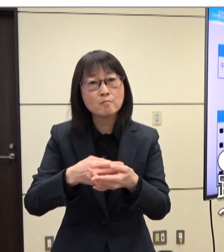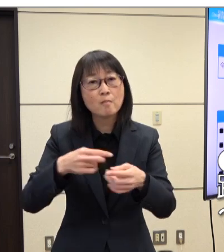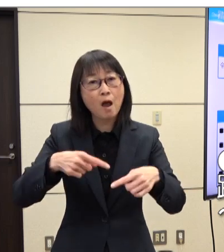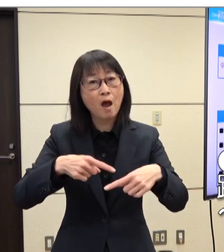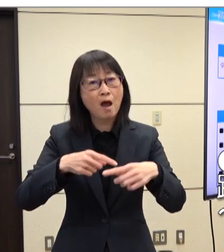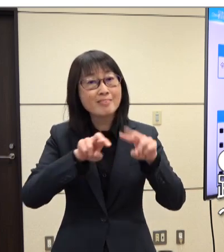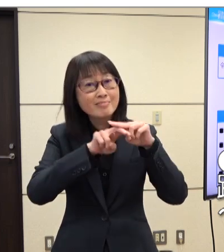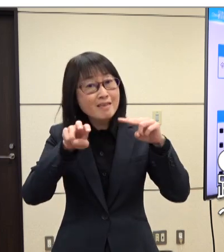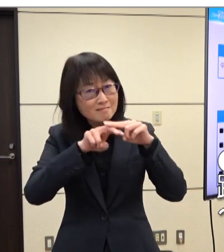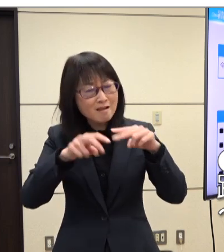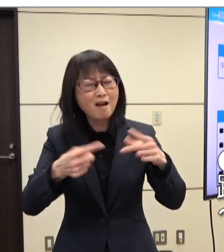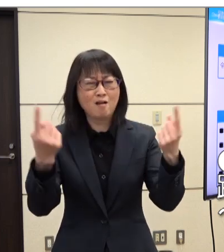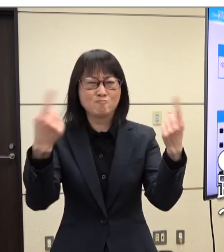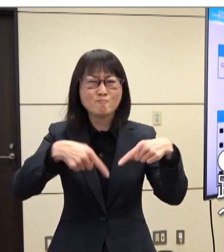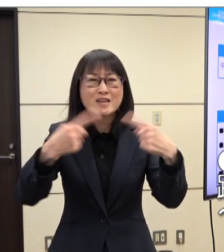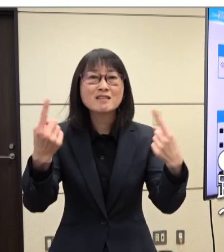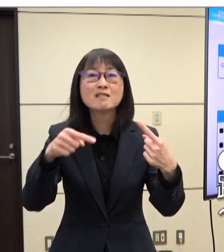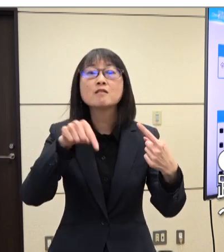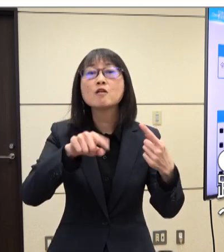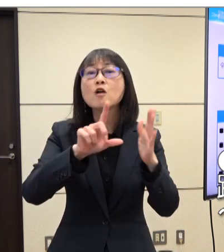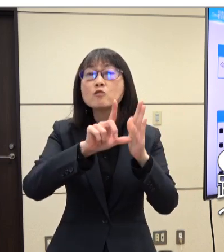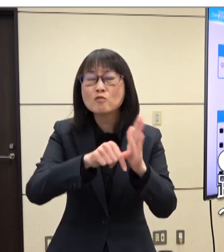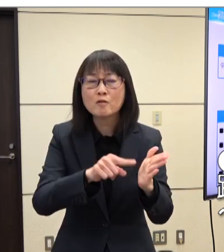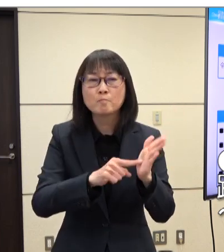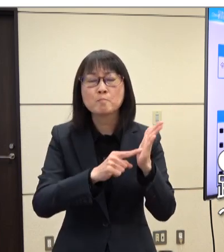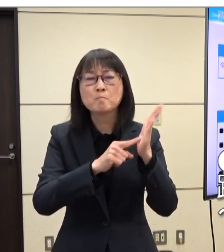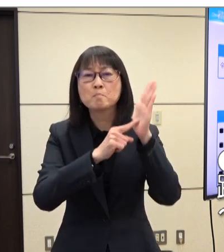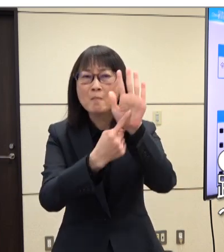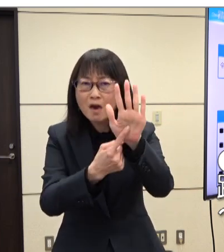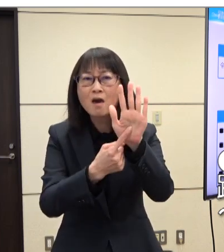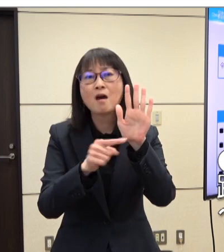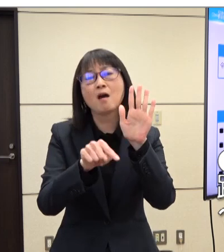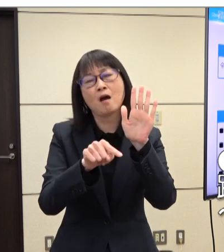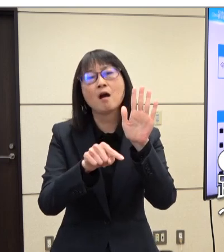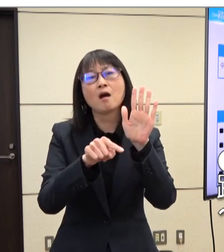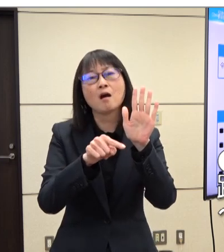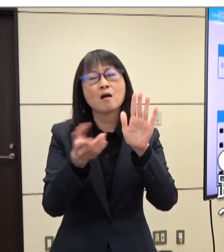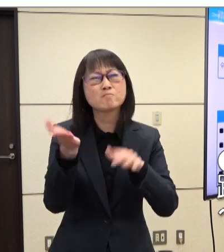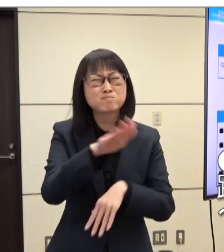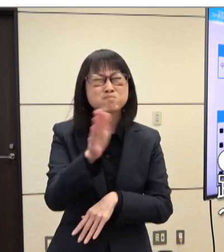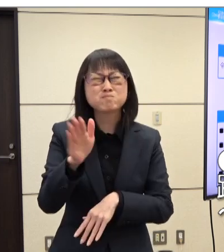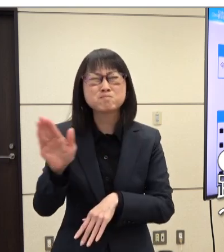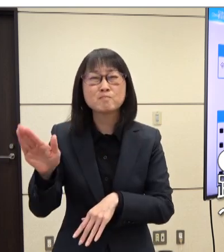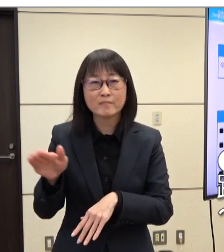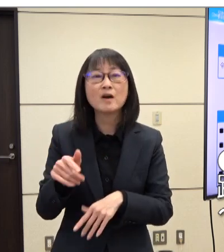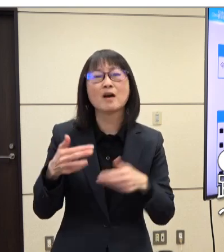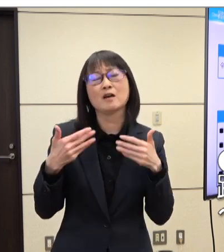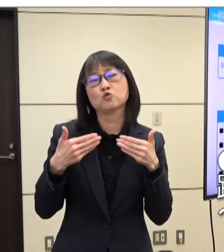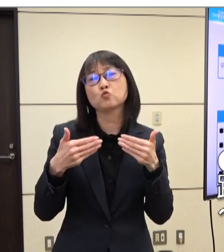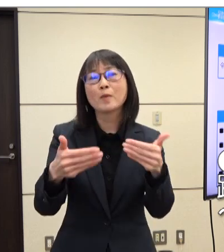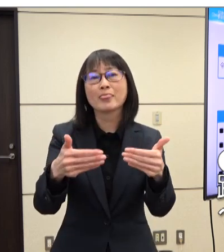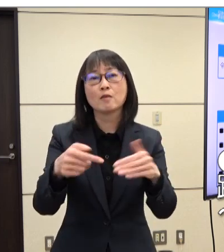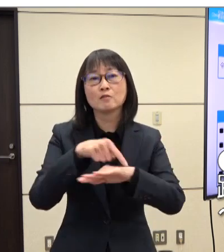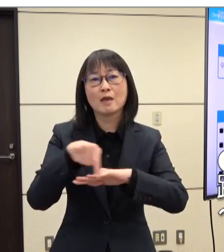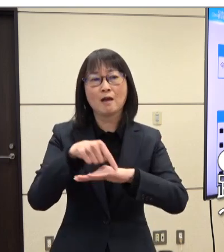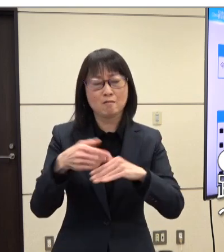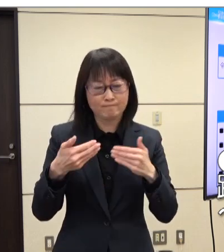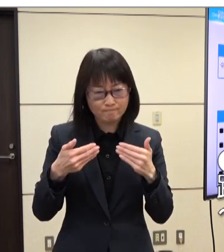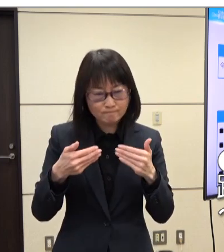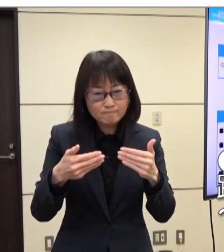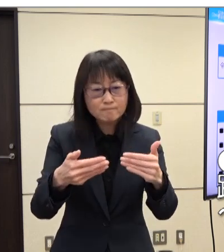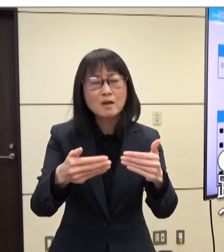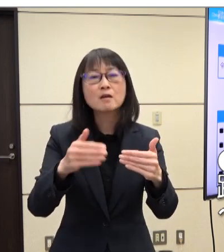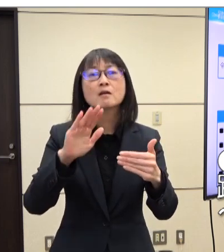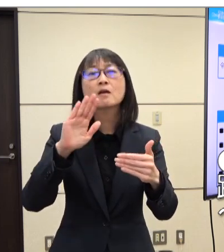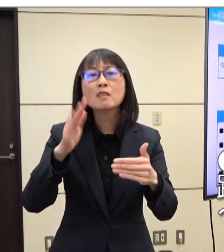その表示を充実させるとか、まあ、そういう取り組みも進めてまいりますが、まあ、それだけではなくて、踏